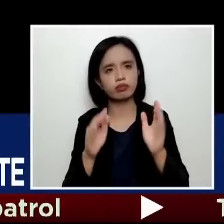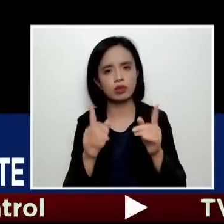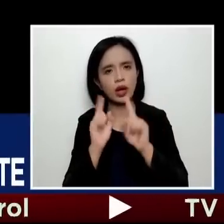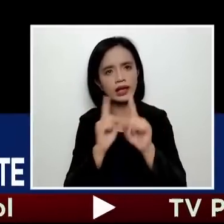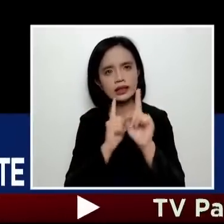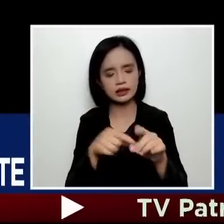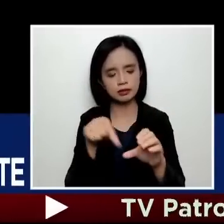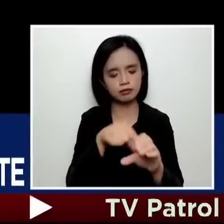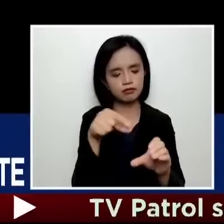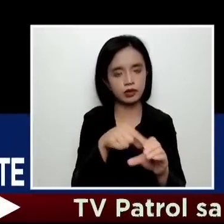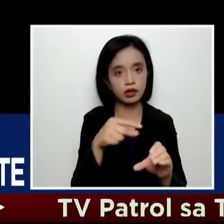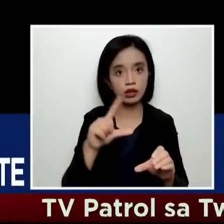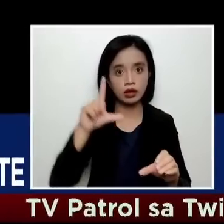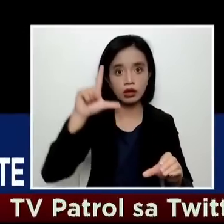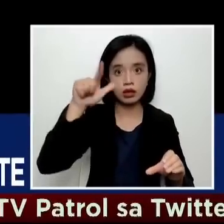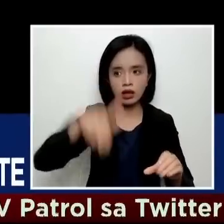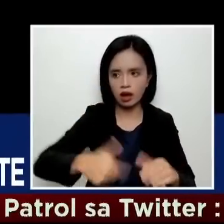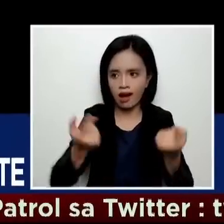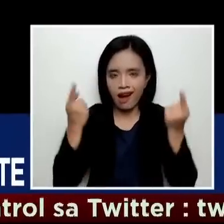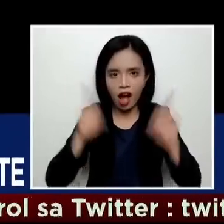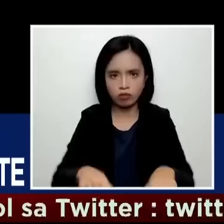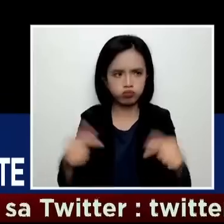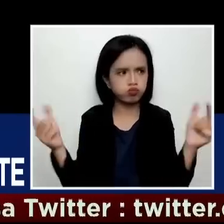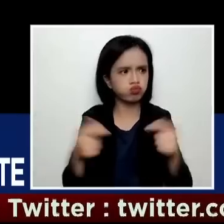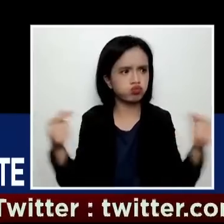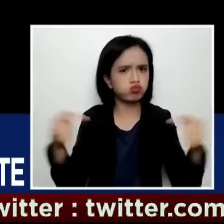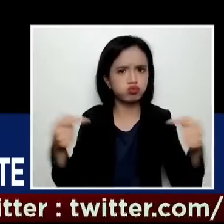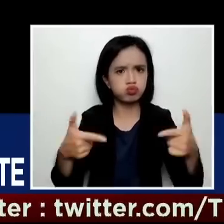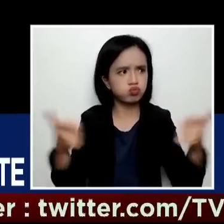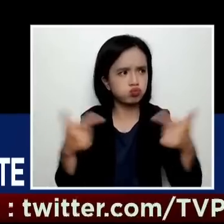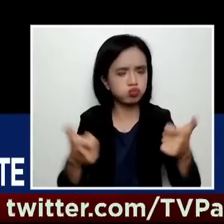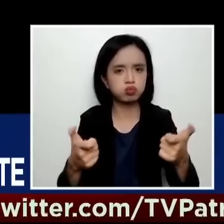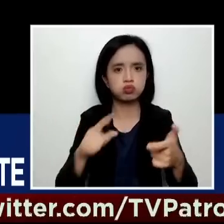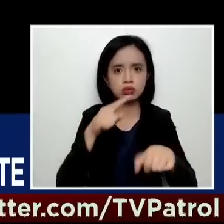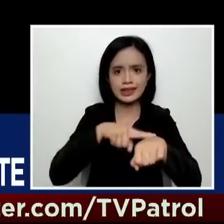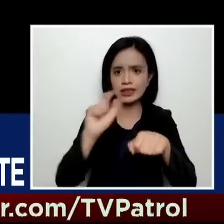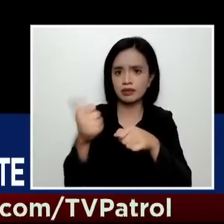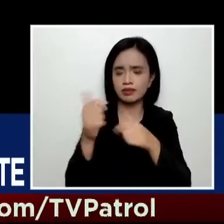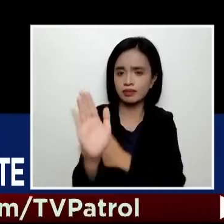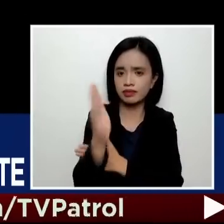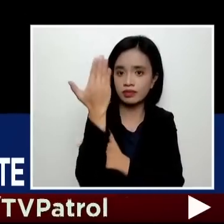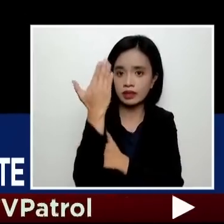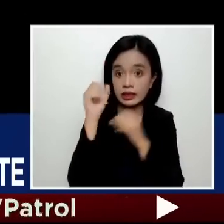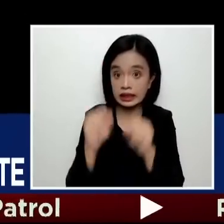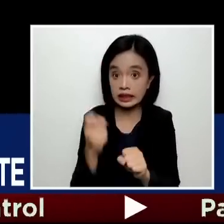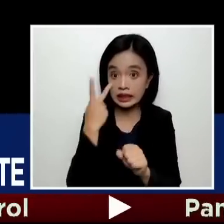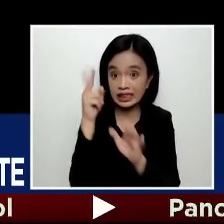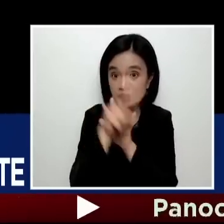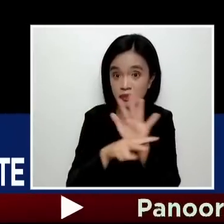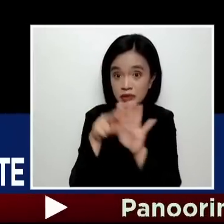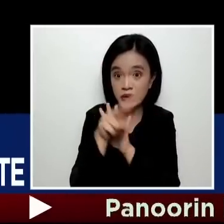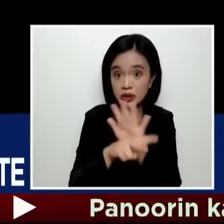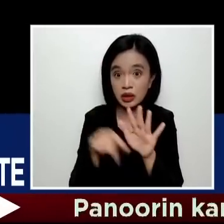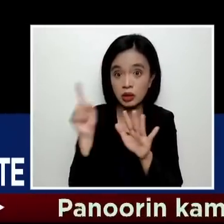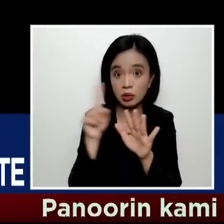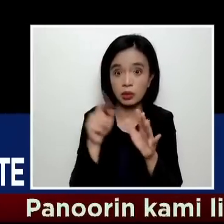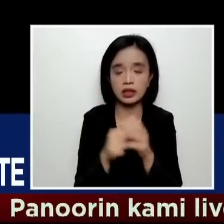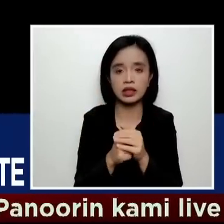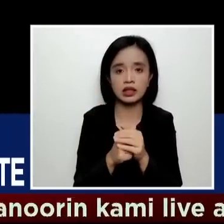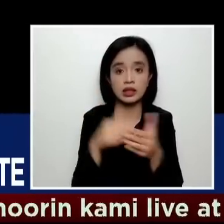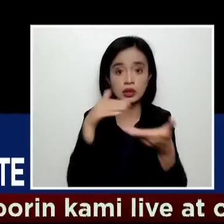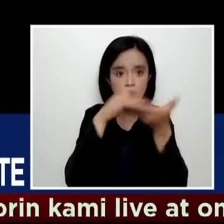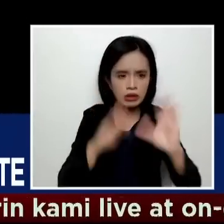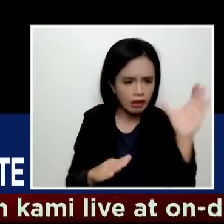quiz nang maganap ang bakbakan bagong alas 10 ng umaga. Kita po sa video ang paghahanap ng mga estudyante